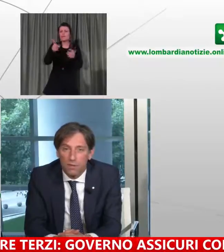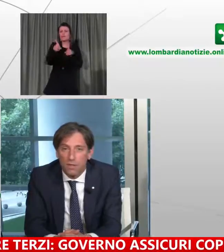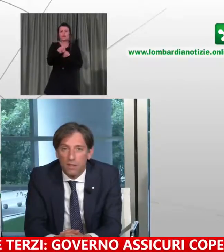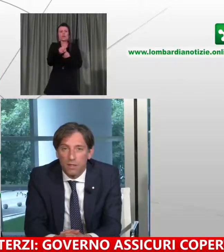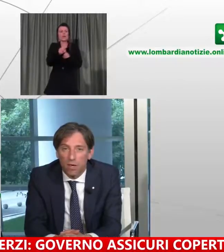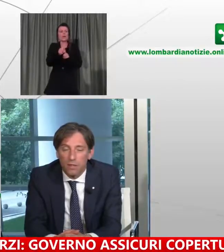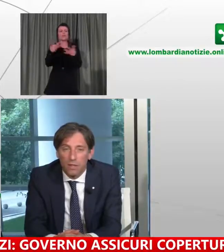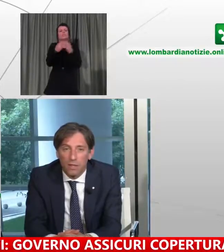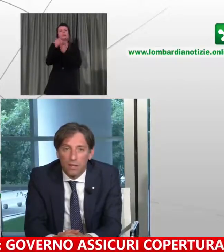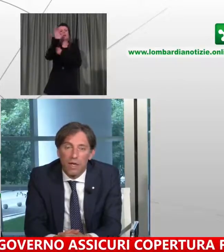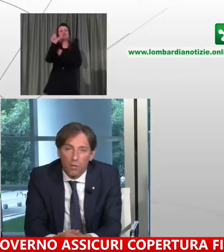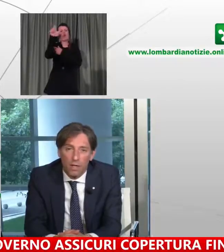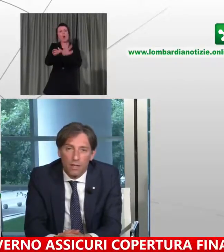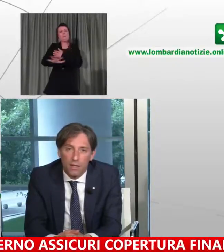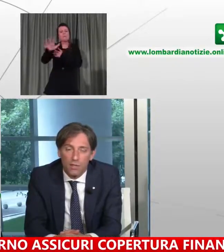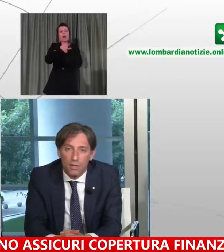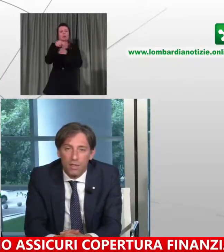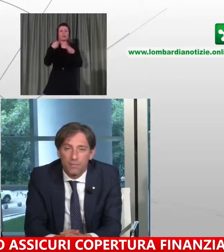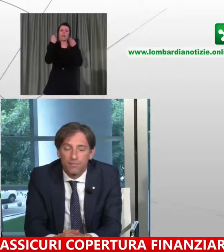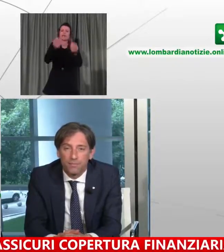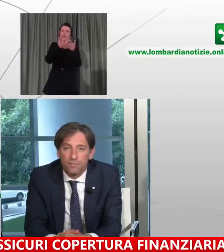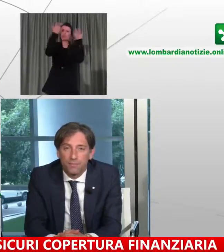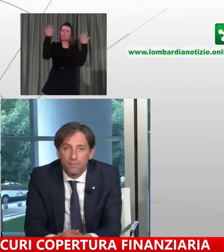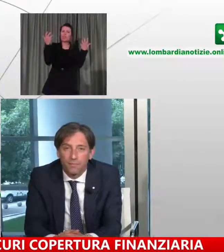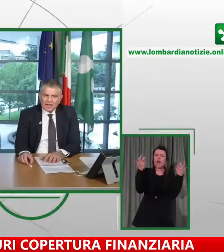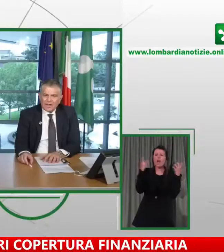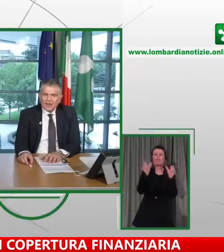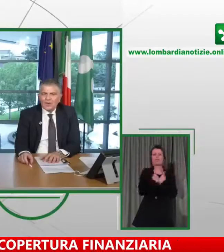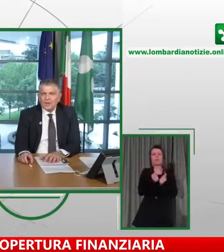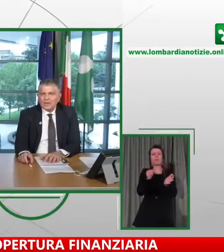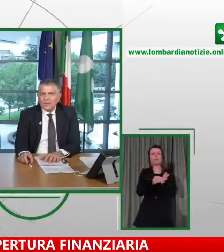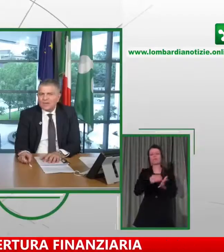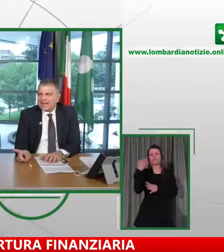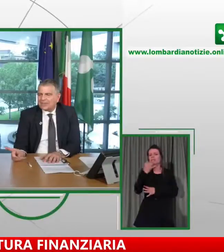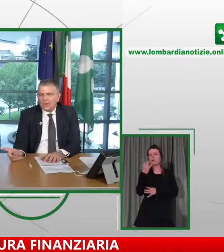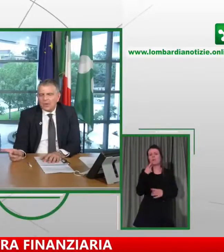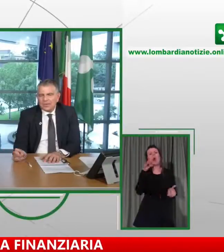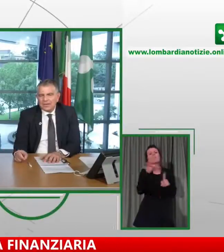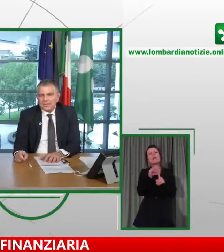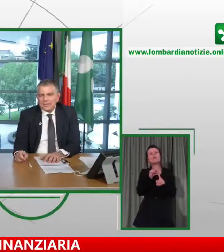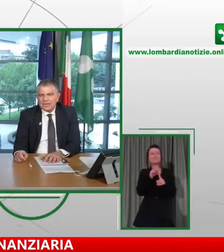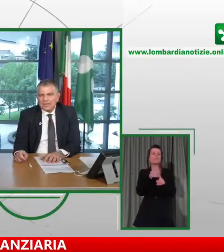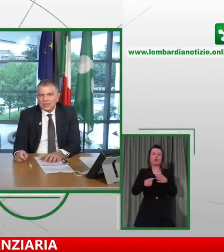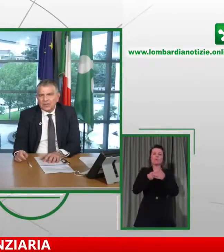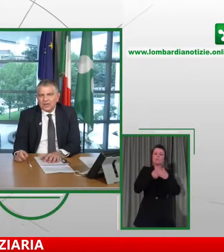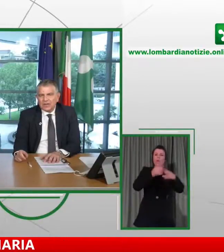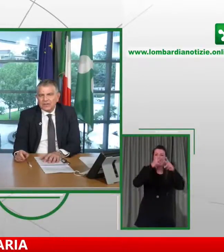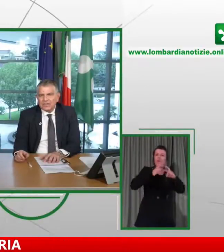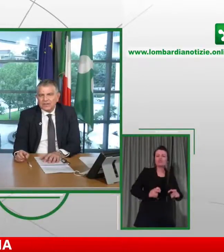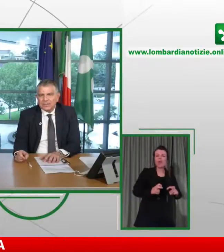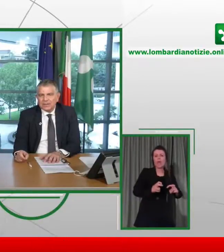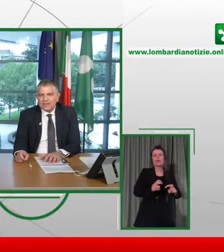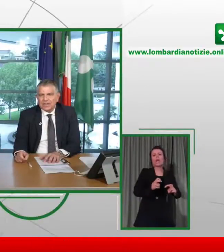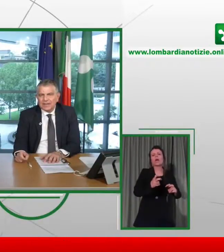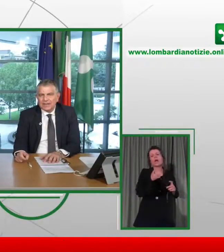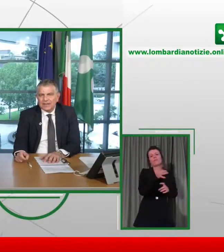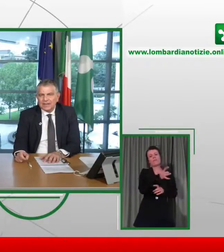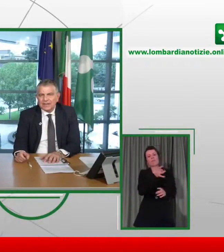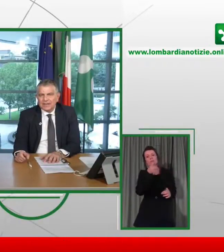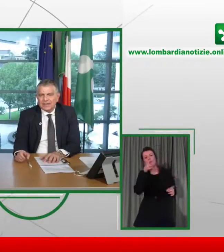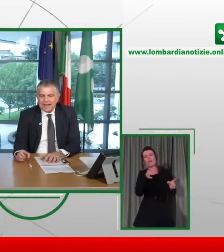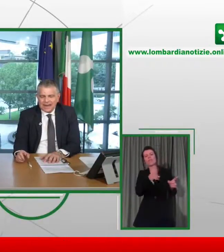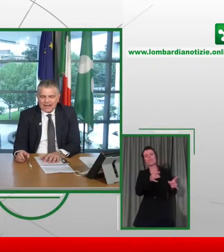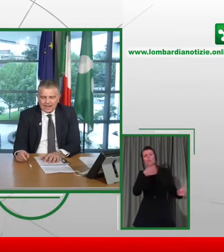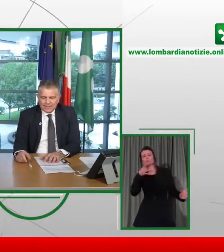della sconfitta del Covid, che è quella della ricerca. Ecco, mi aggancio proprio a questa affermazione del